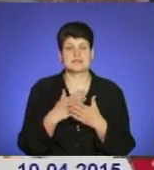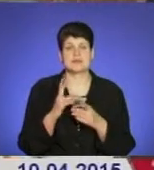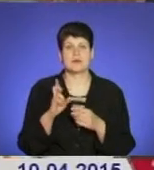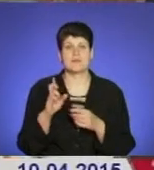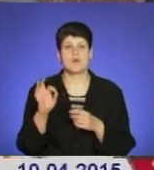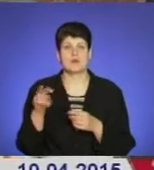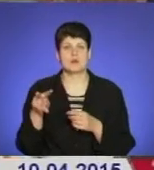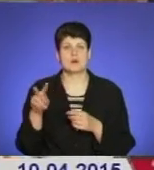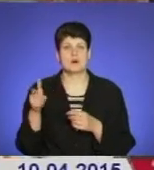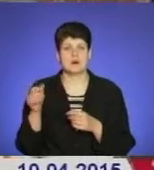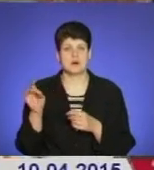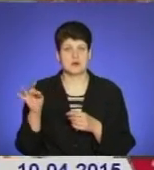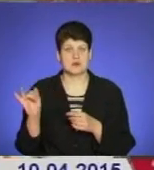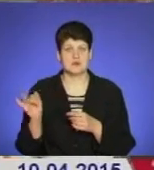болгарки,